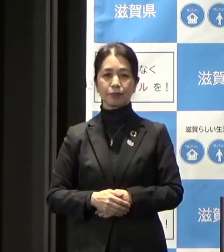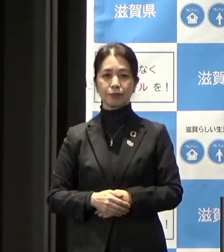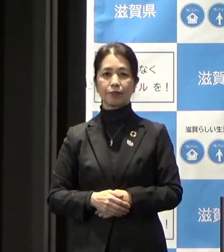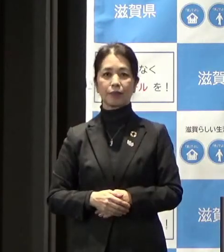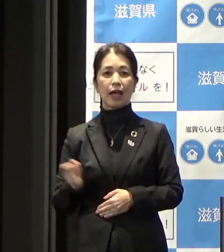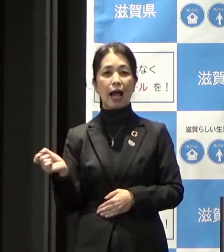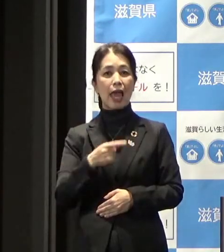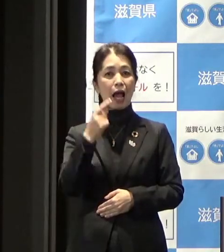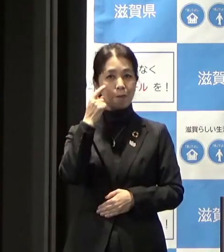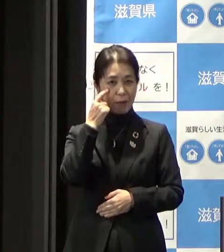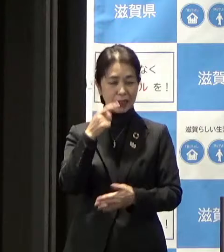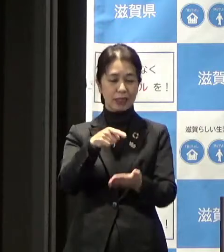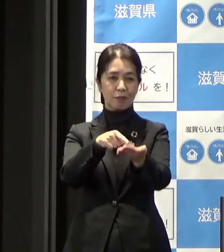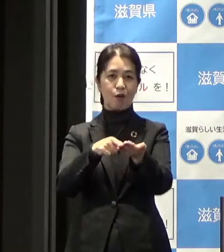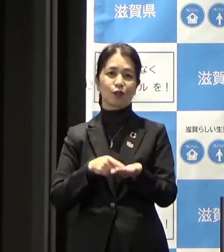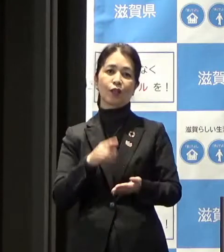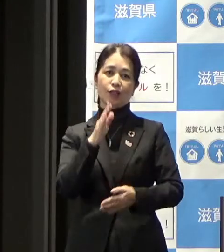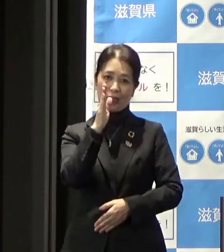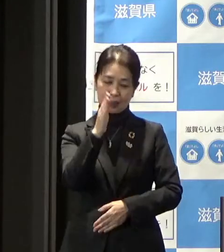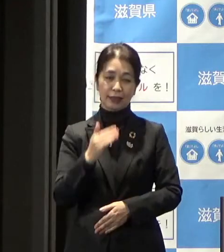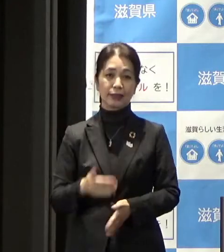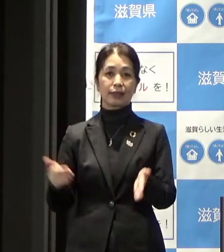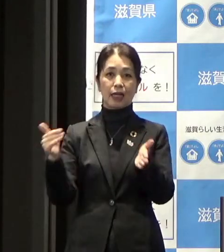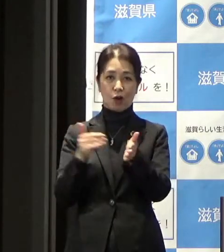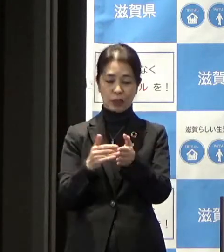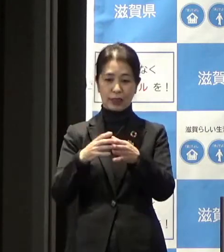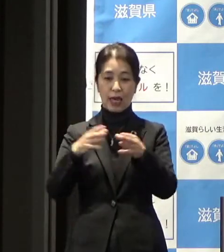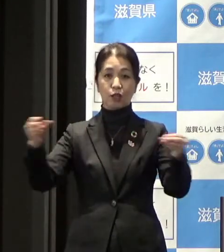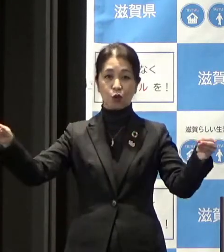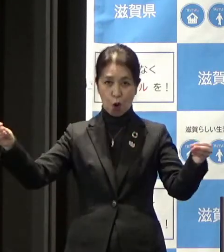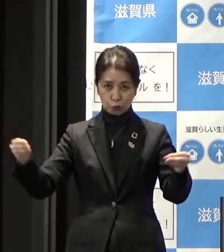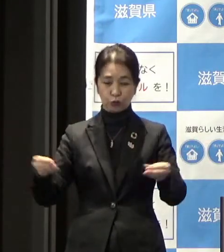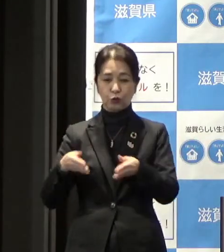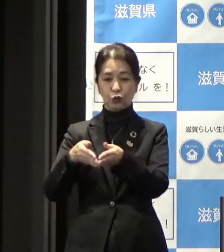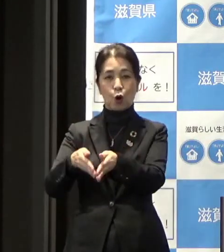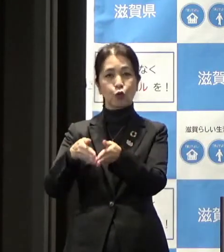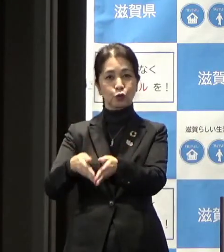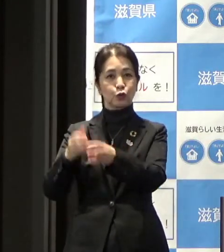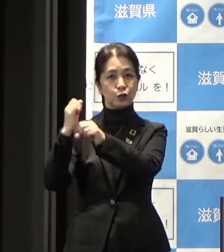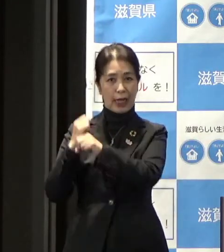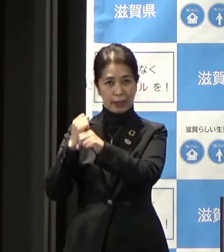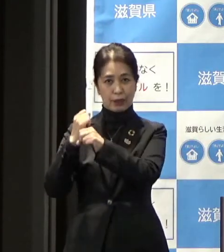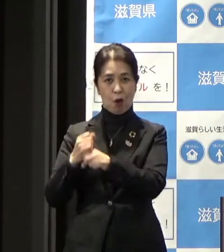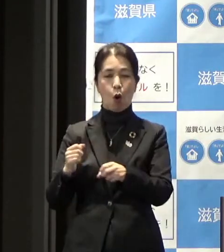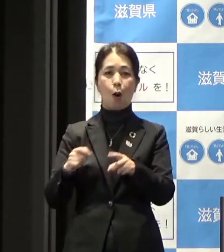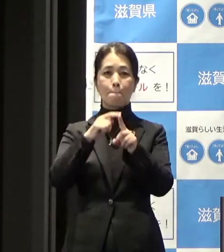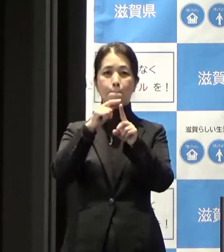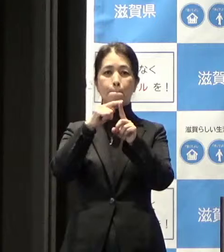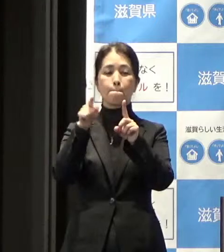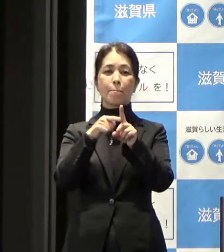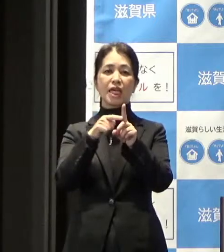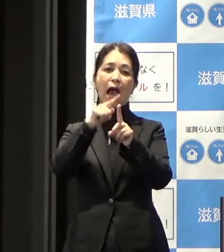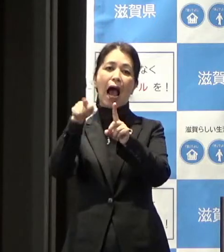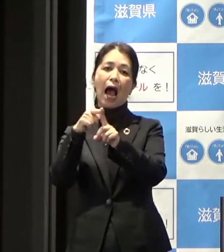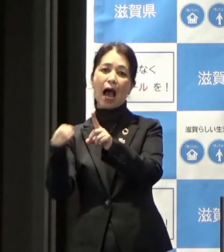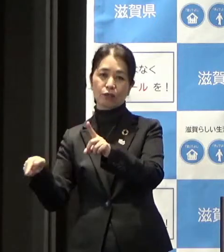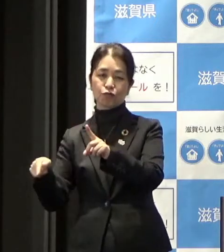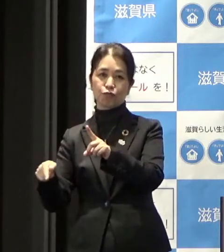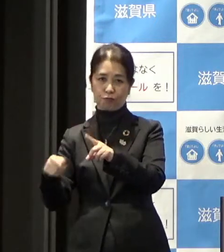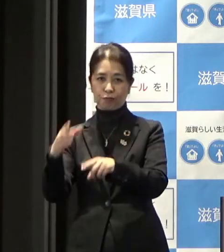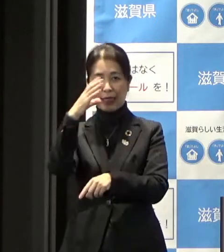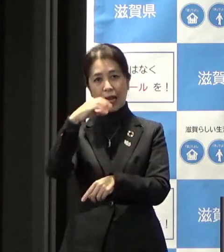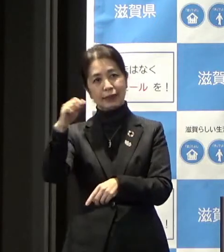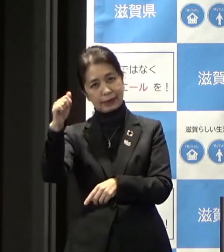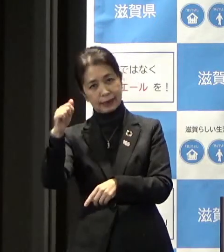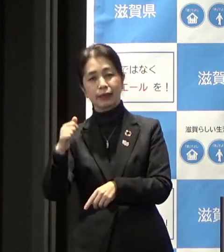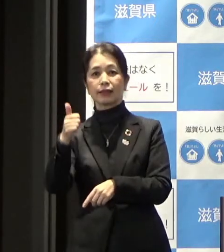お早めにお申し込みいただきたいと思います。最後に全国植樹祭滋賀の PR 大使を務める県のイメージ